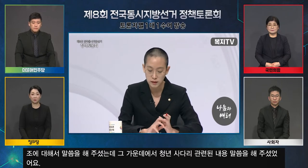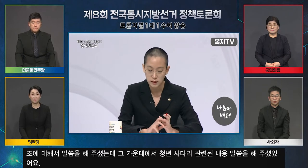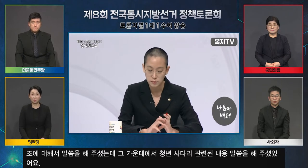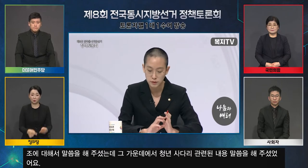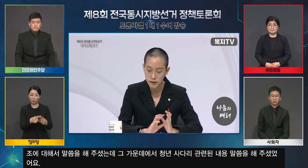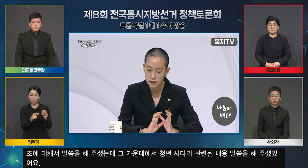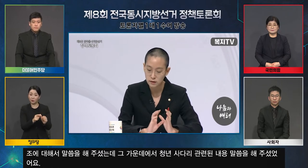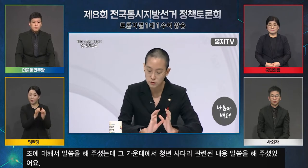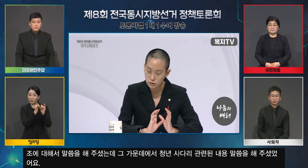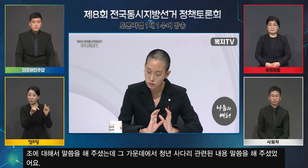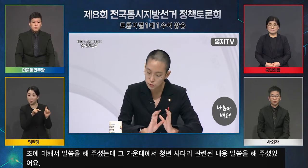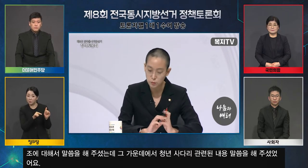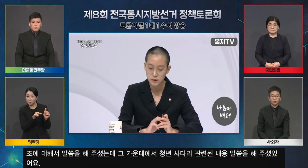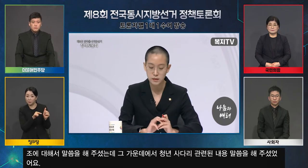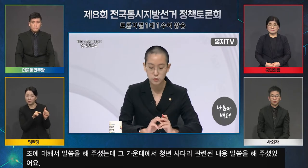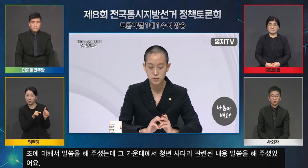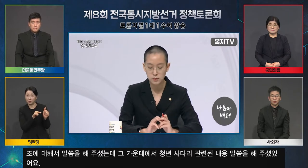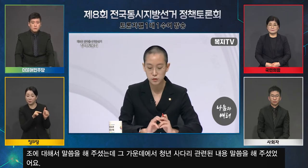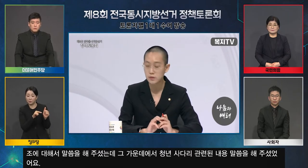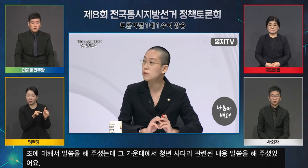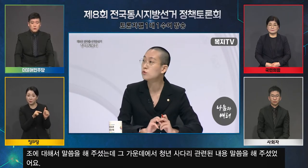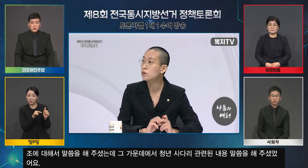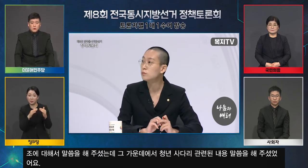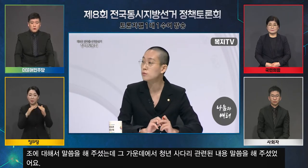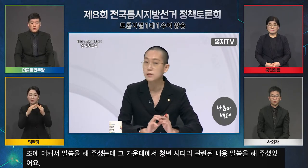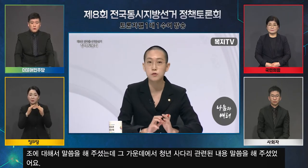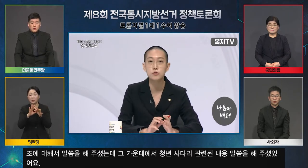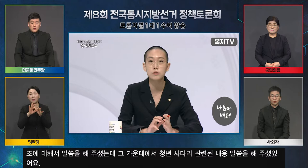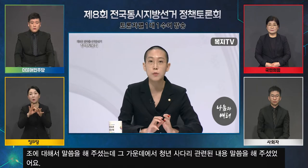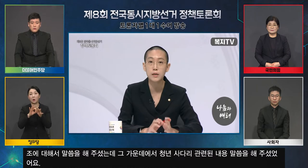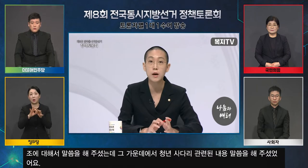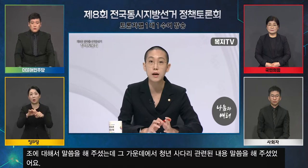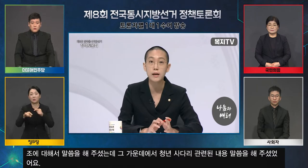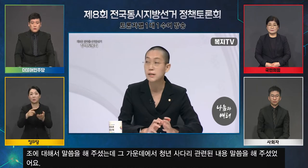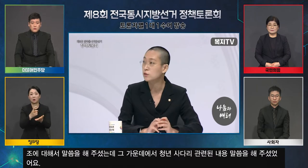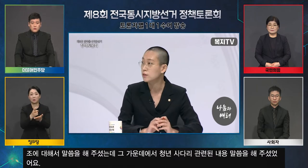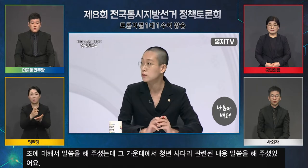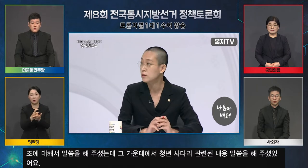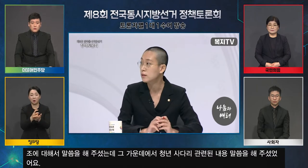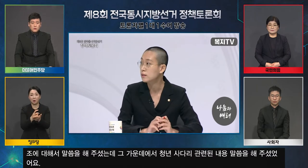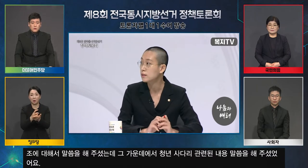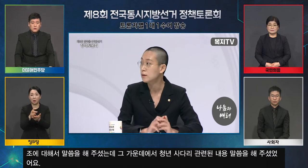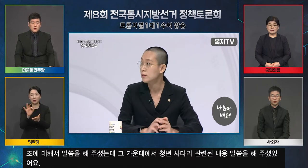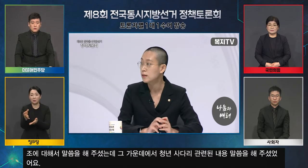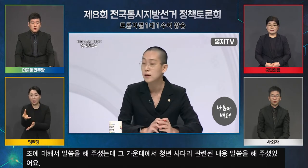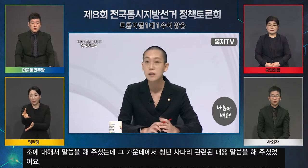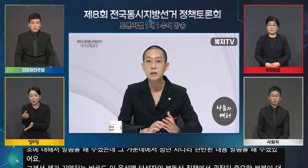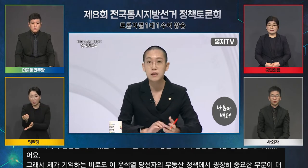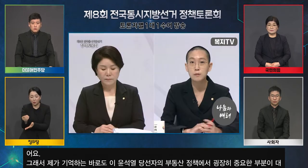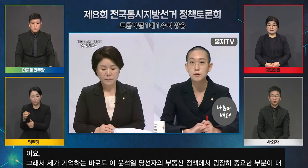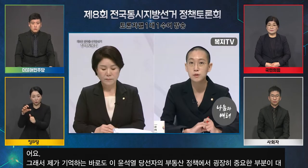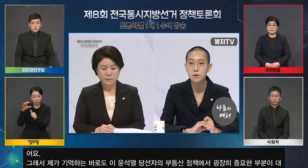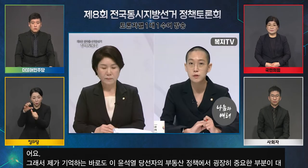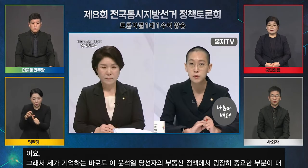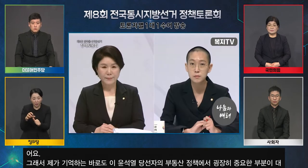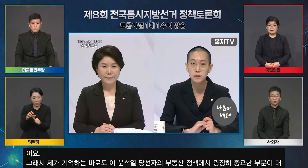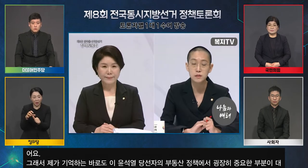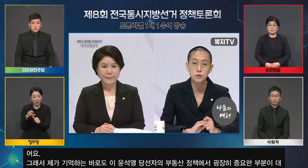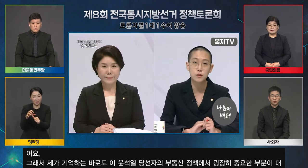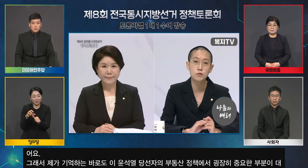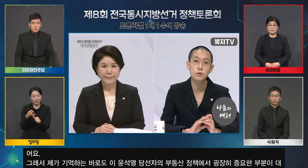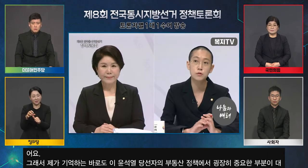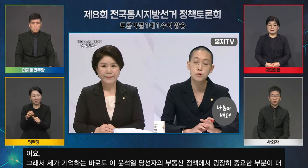당선자의 부동산 정책에서 굉장히 중요한 부분이 대출 규제 완화에 있었다고 생각을 합니다. 앞서서